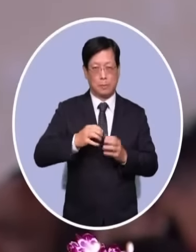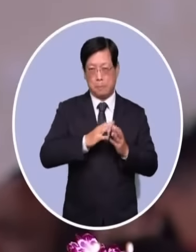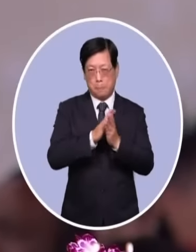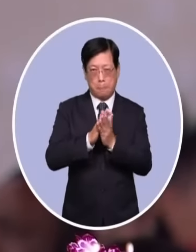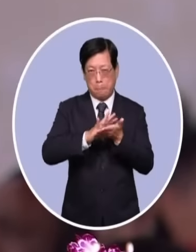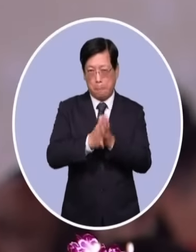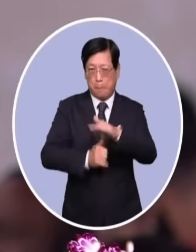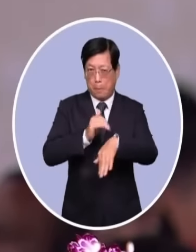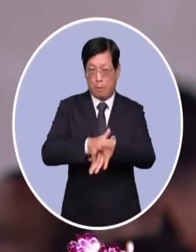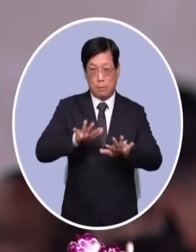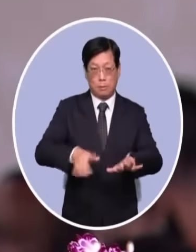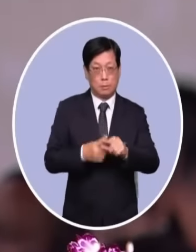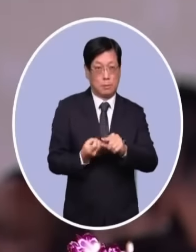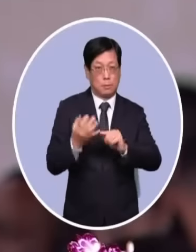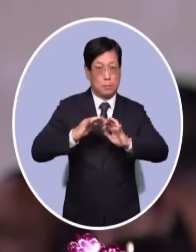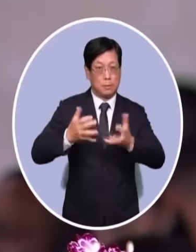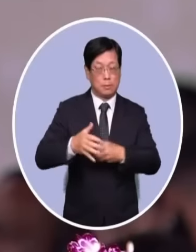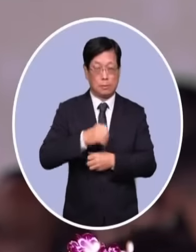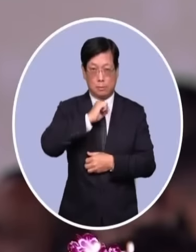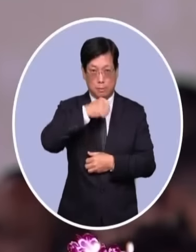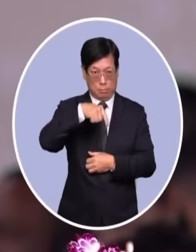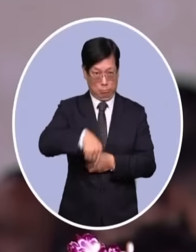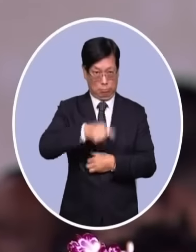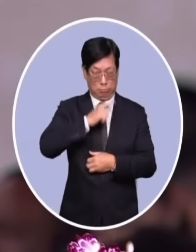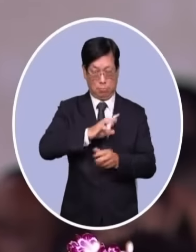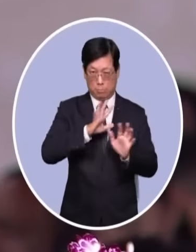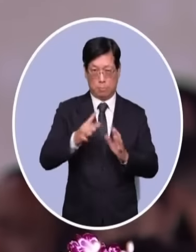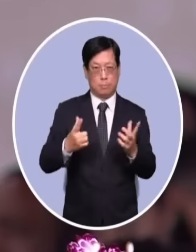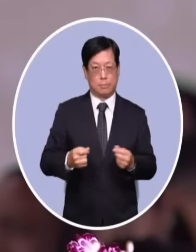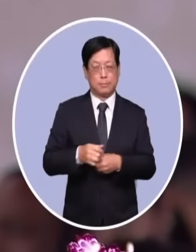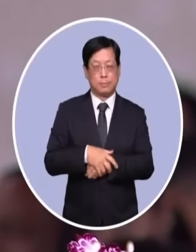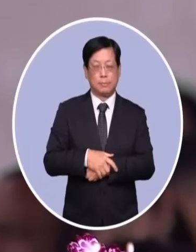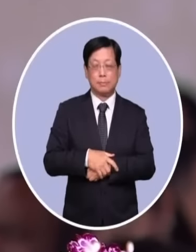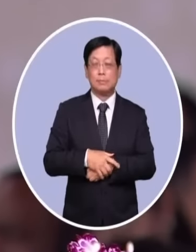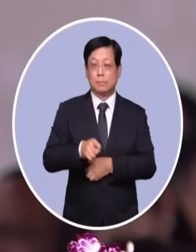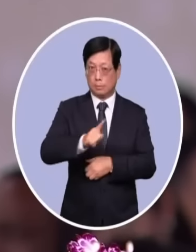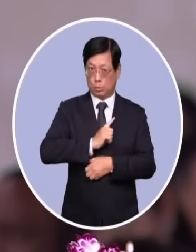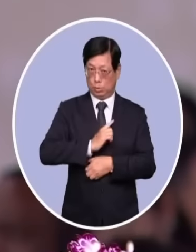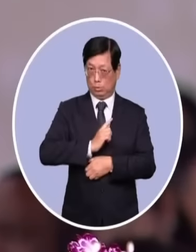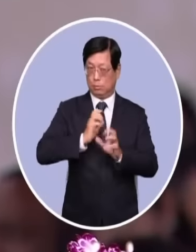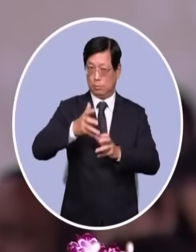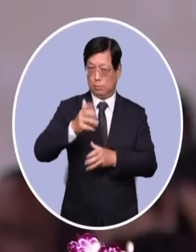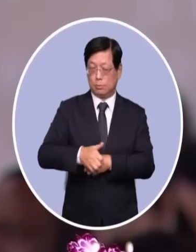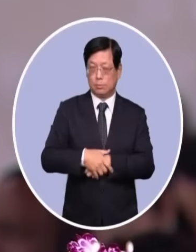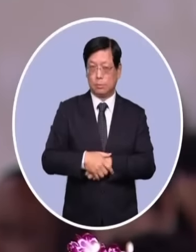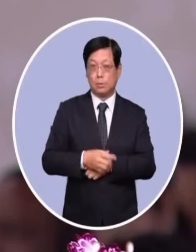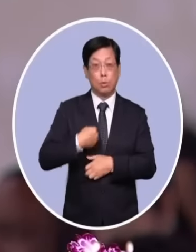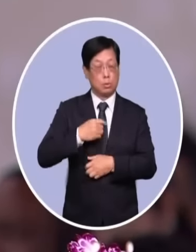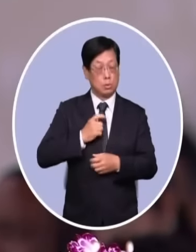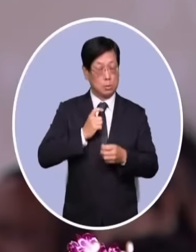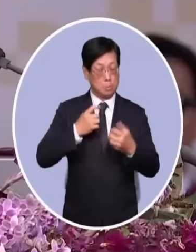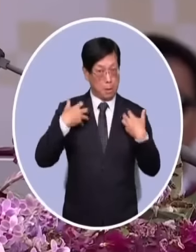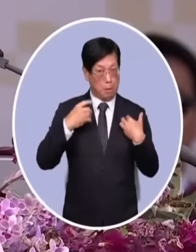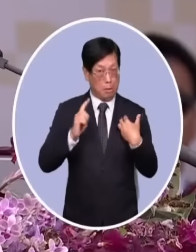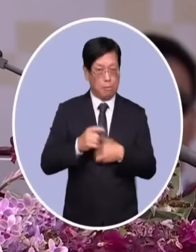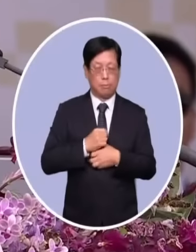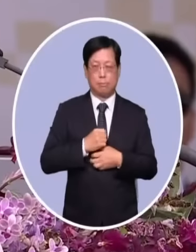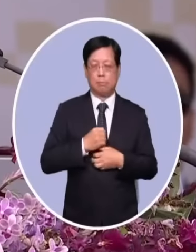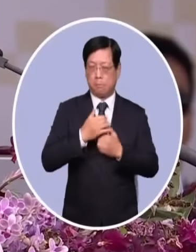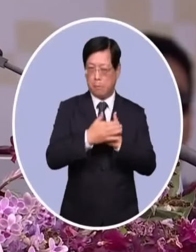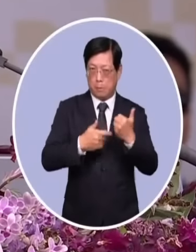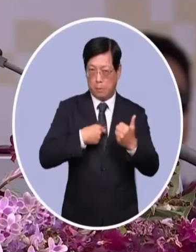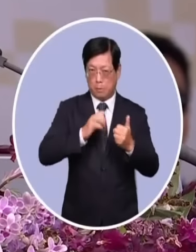天中华民国台湾的样貌。身为总统，我的使命是维护国